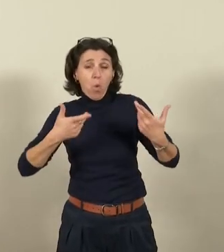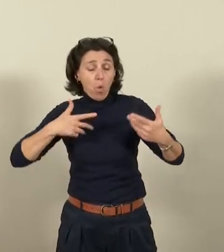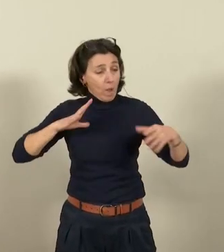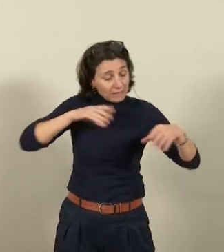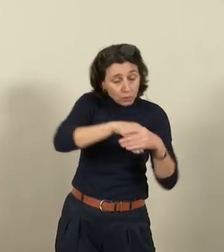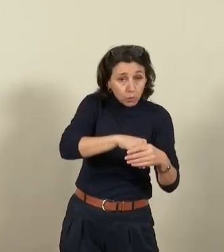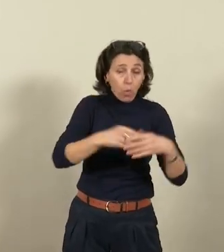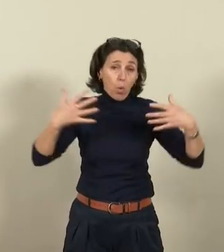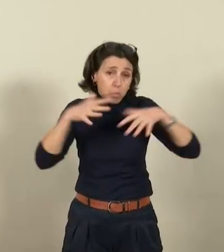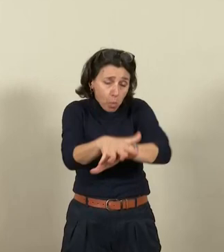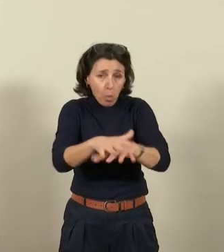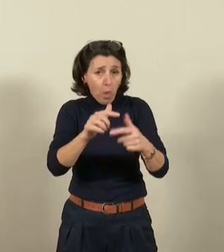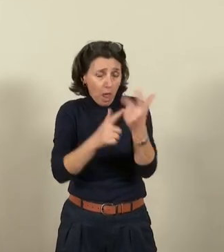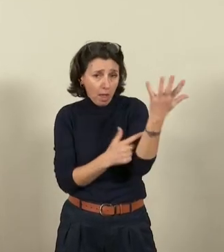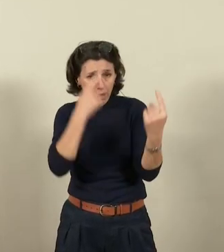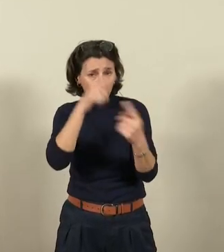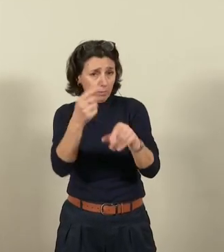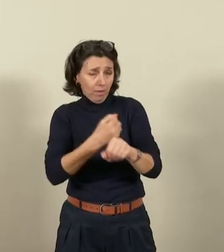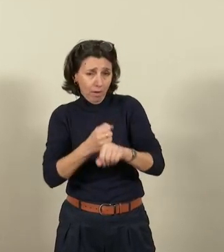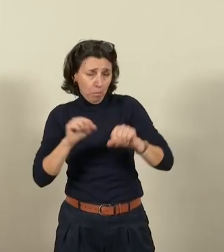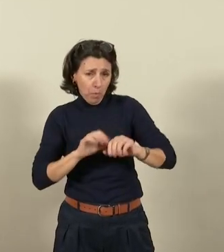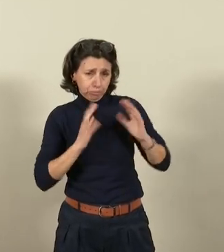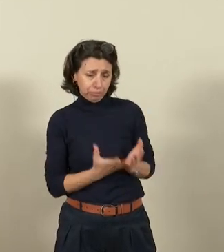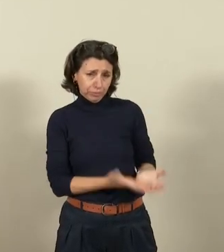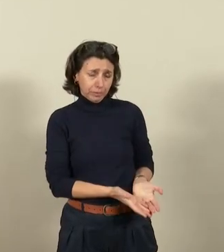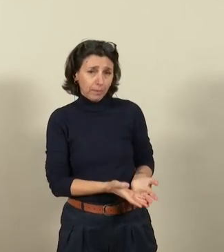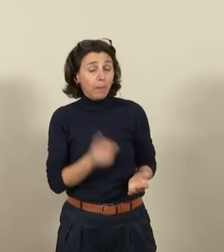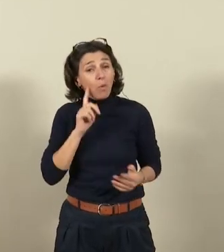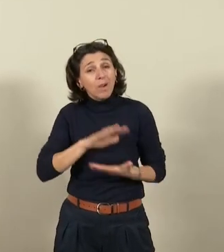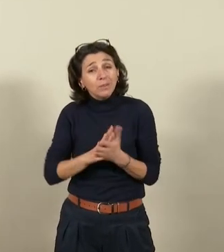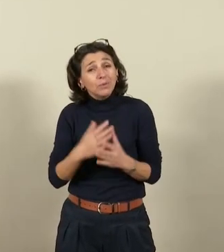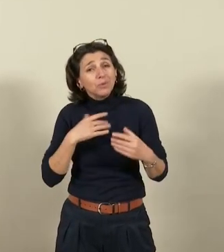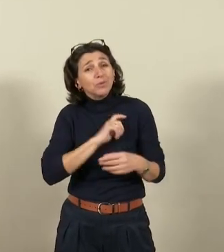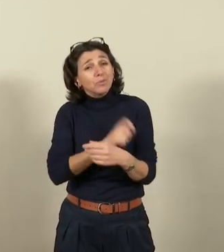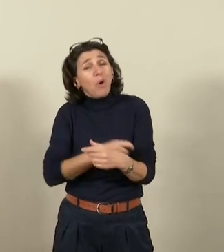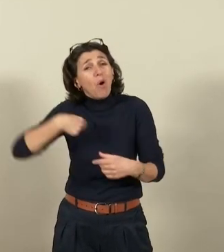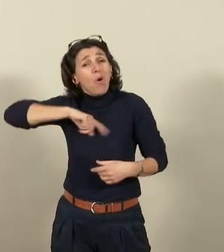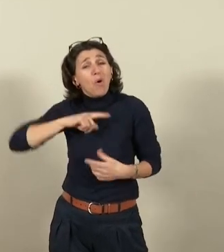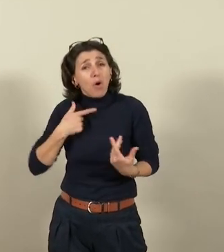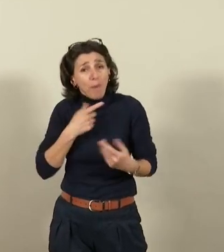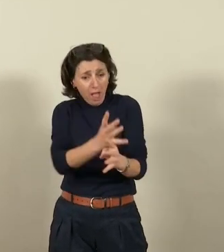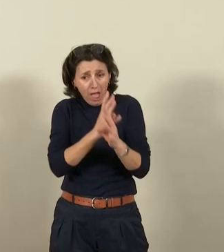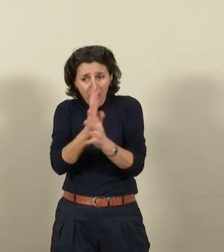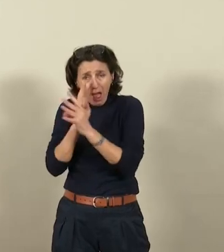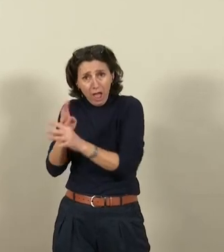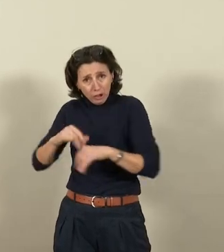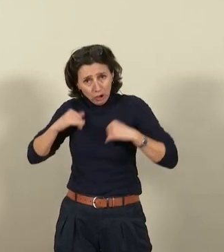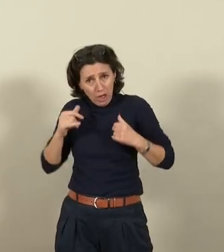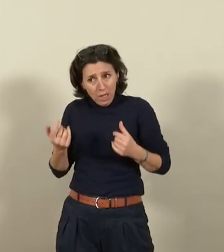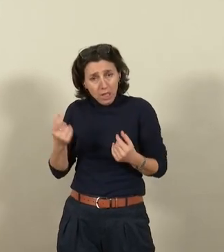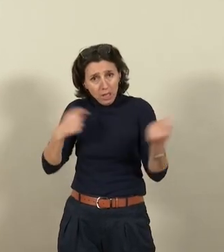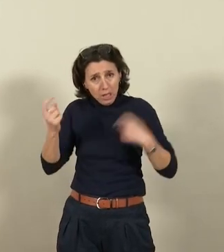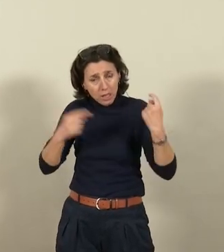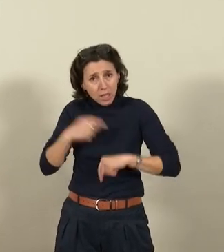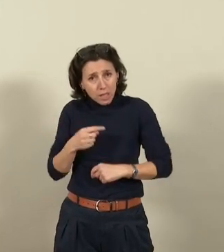qui pourrait être un soutien parce que c'est sans doute nos associations sportives c'est sans doute les les l'endroit qui reçoit le plus de jeunes de nos